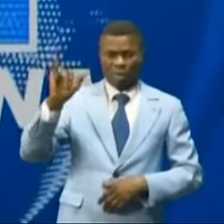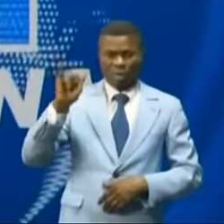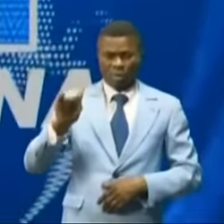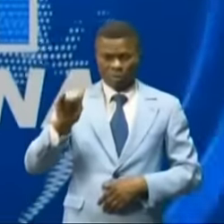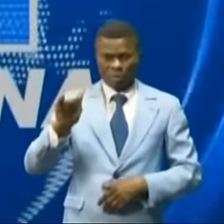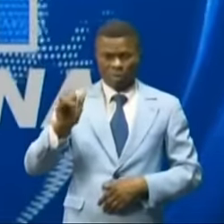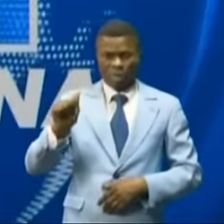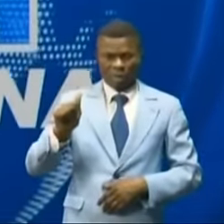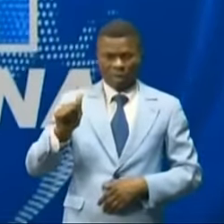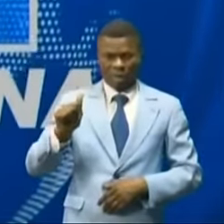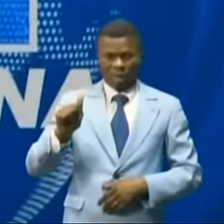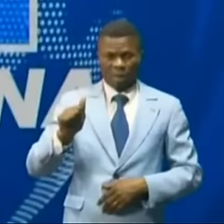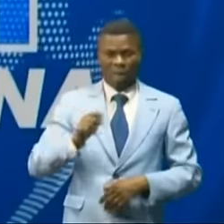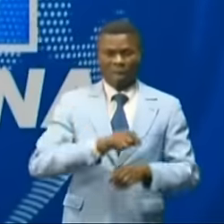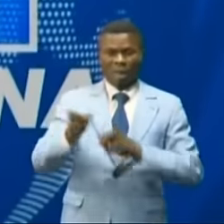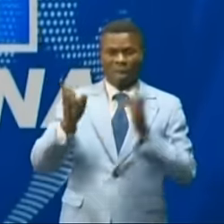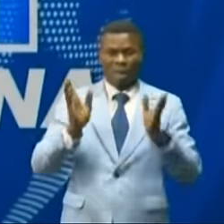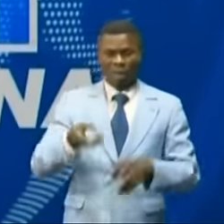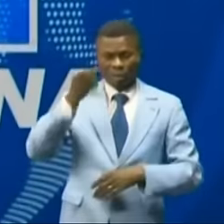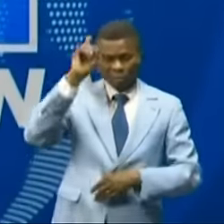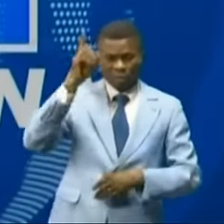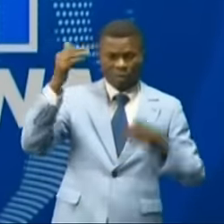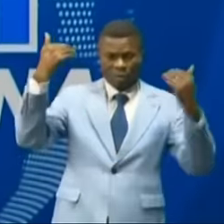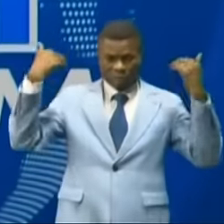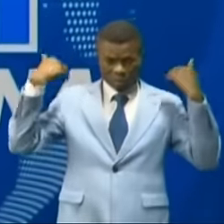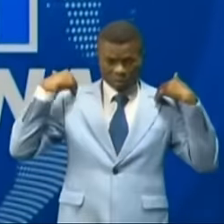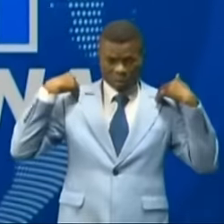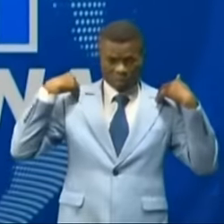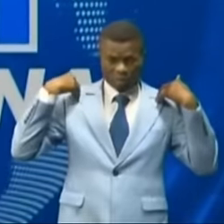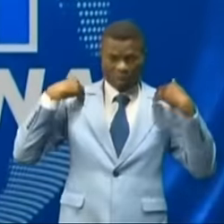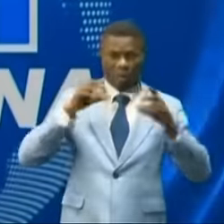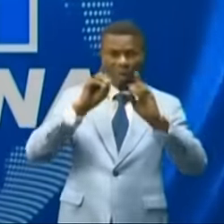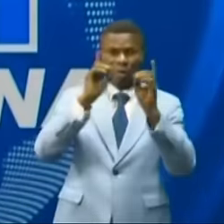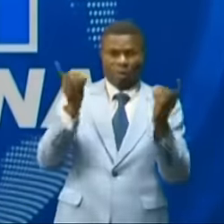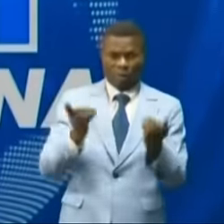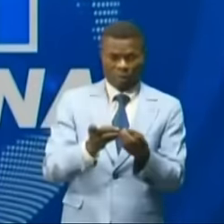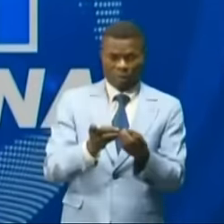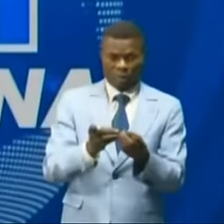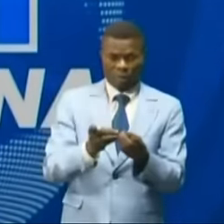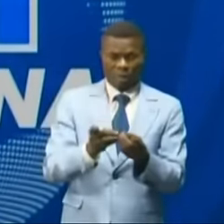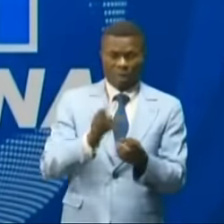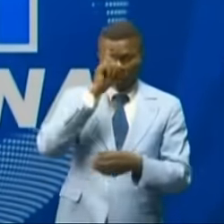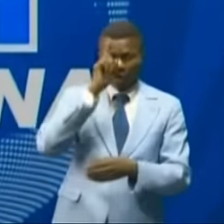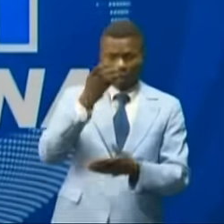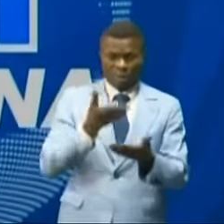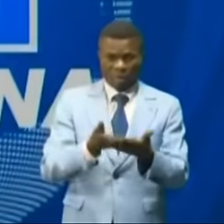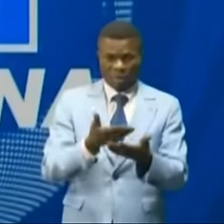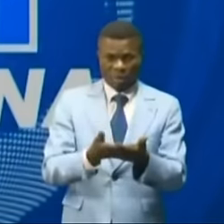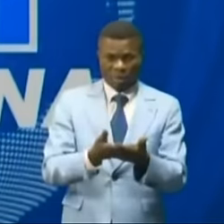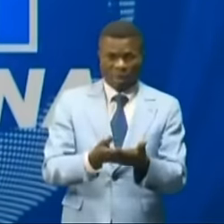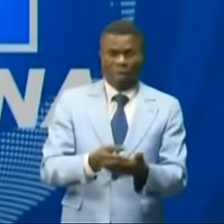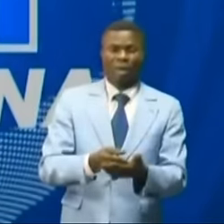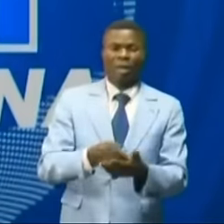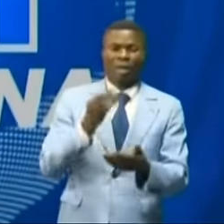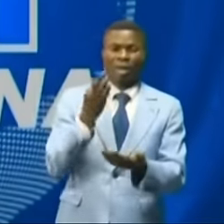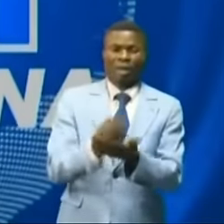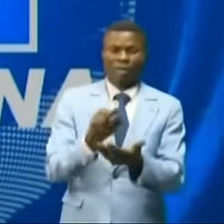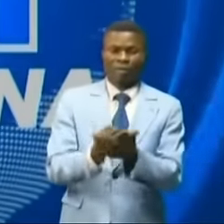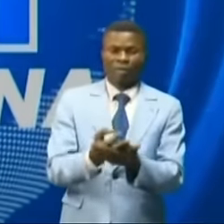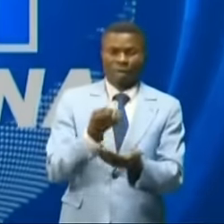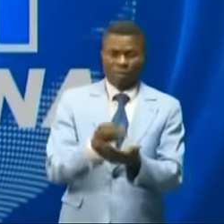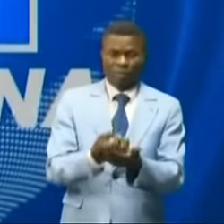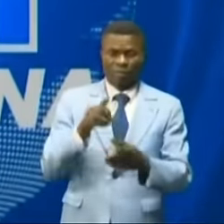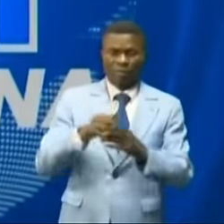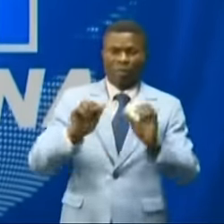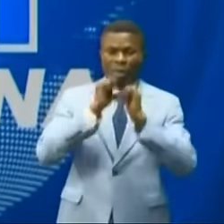qualité d'administrateur principal, chef de département d'intelligence économique et financière au sein